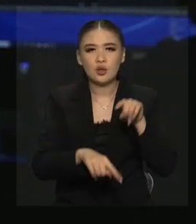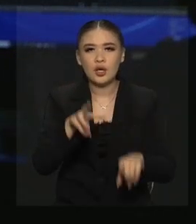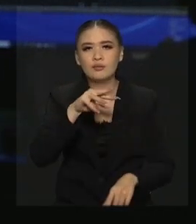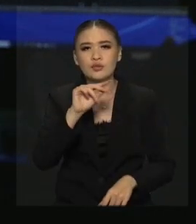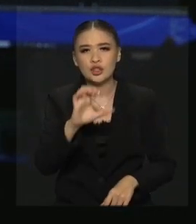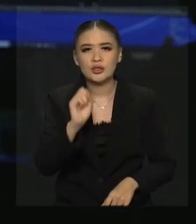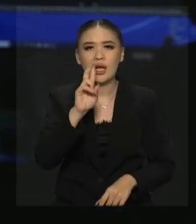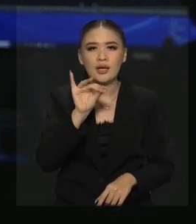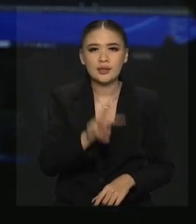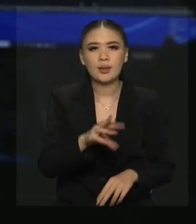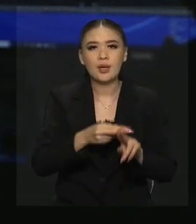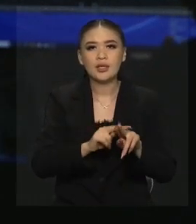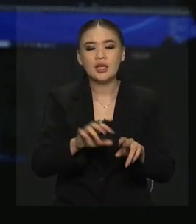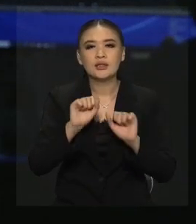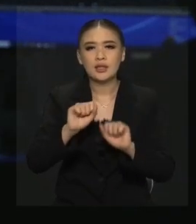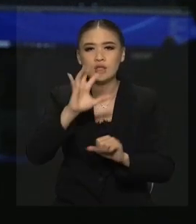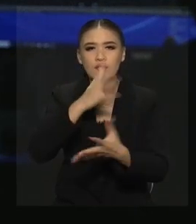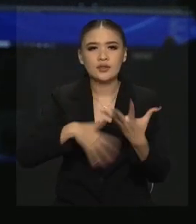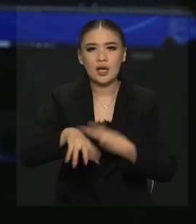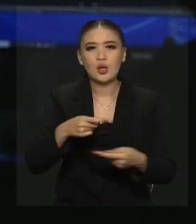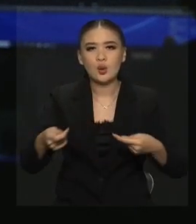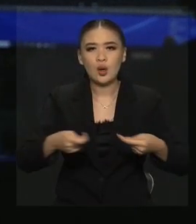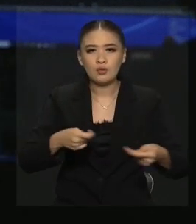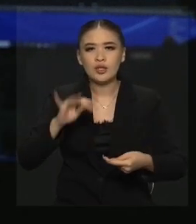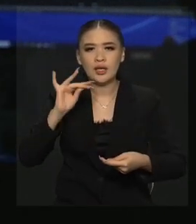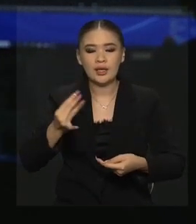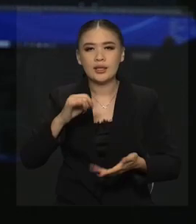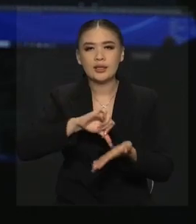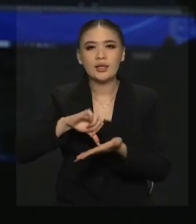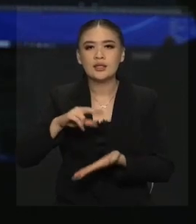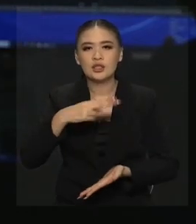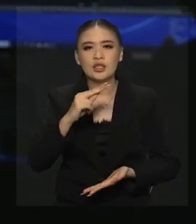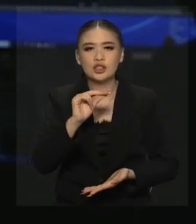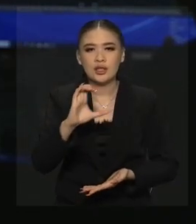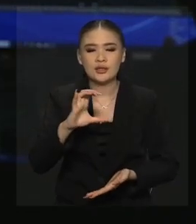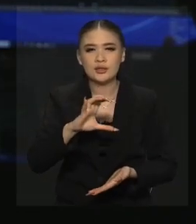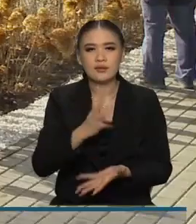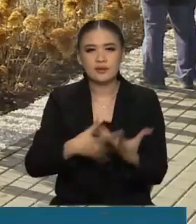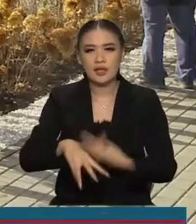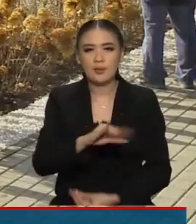также ветераны органов гражданской защиты, руководство и личный состав столичного ДЧС.